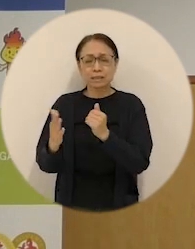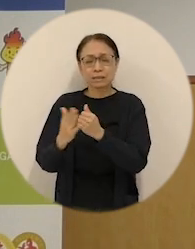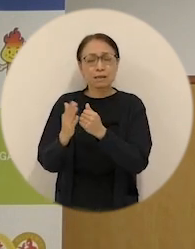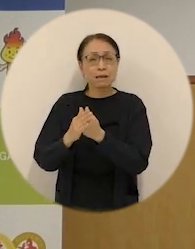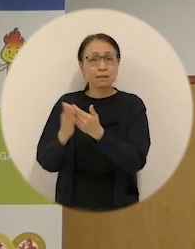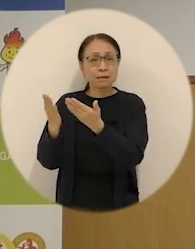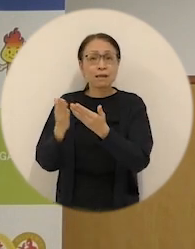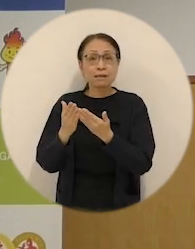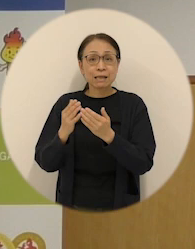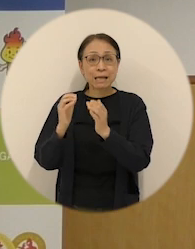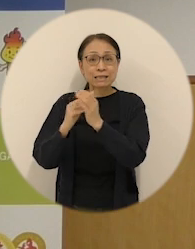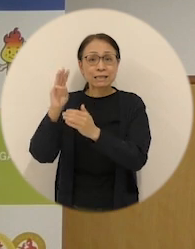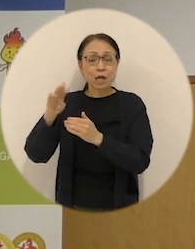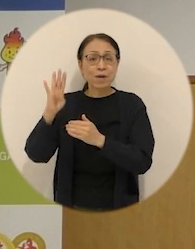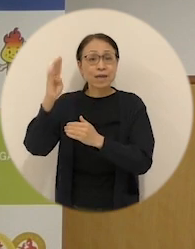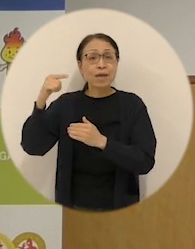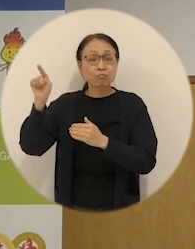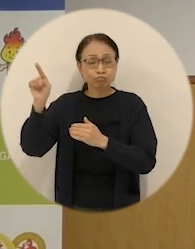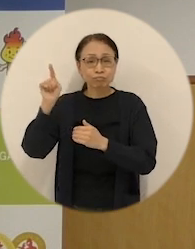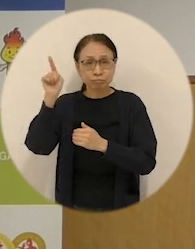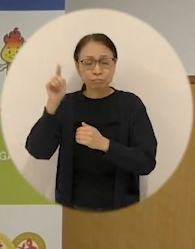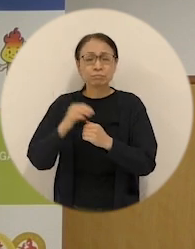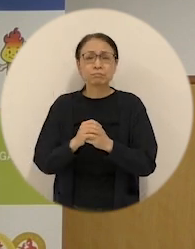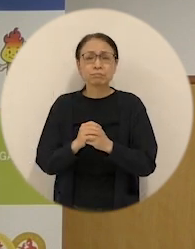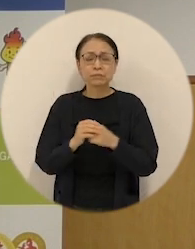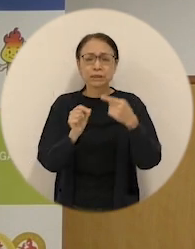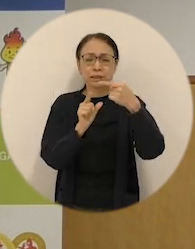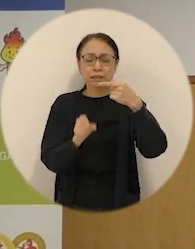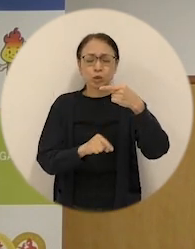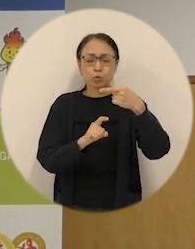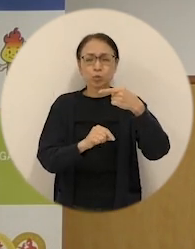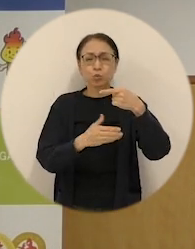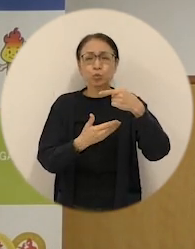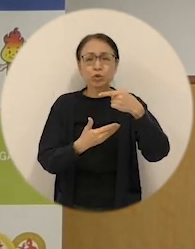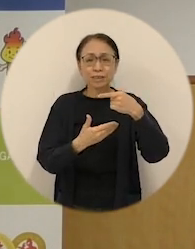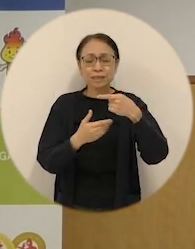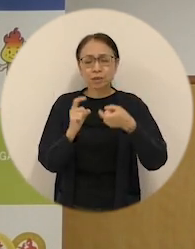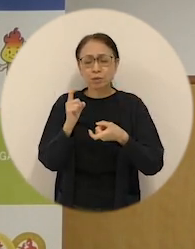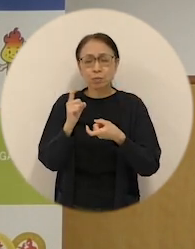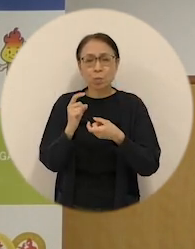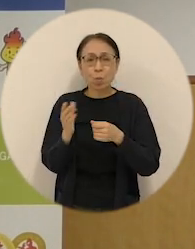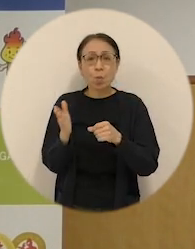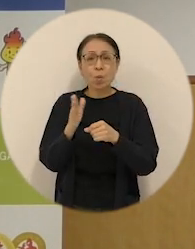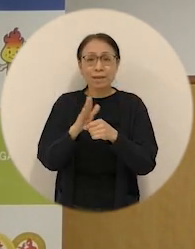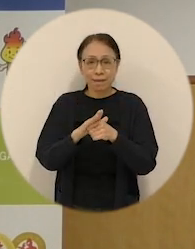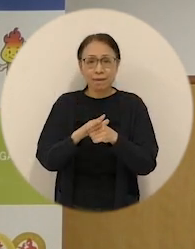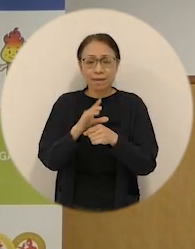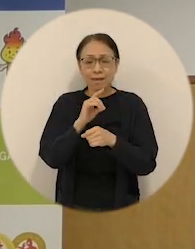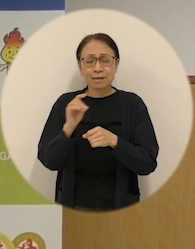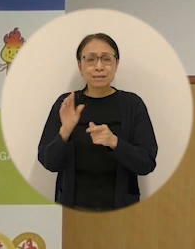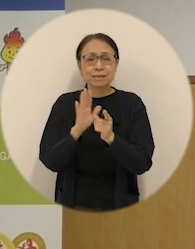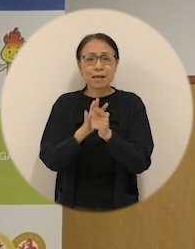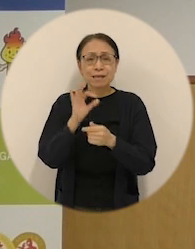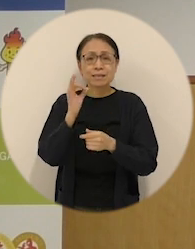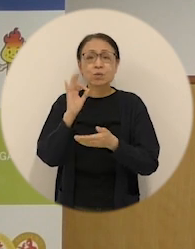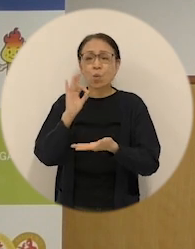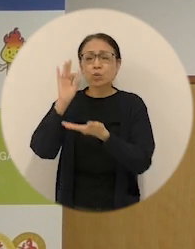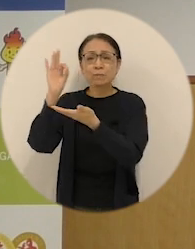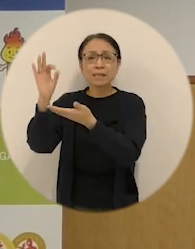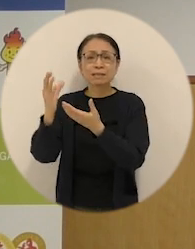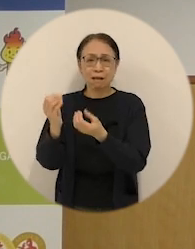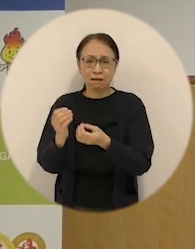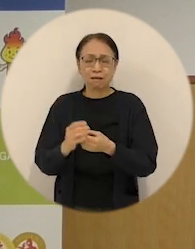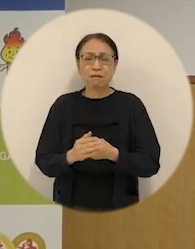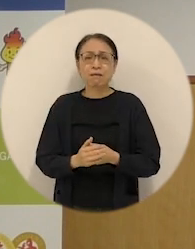いた石川県輪島市へ先月19日にメッセージを添えて義援金をお送りしたところであります